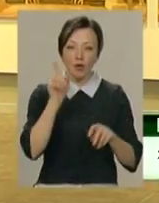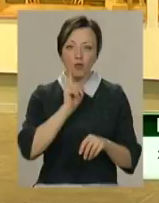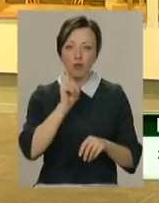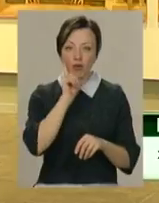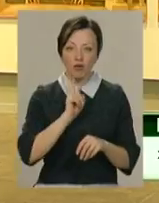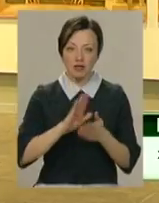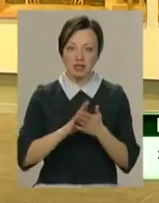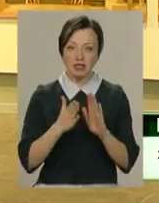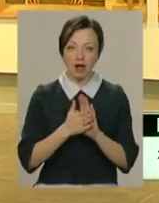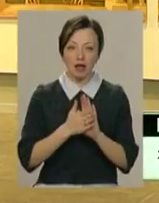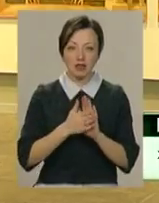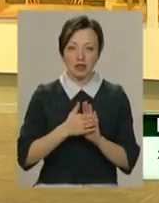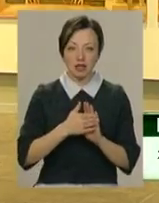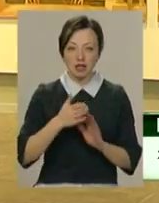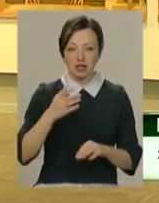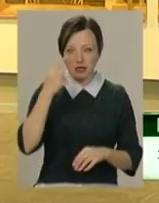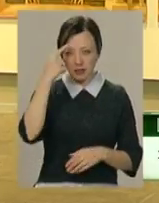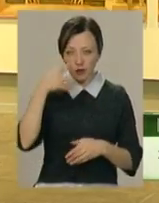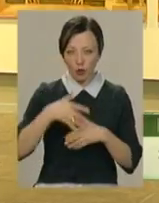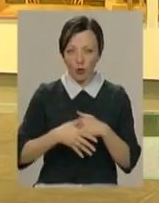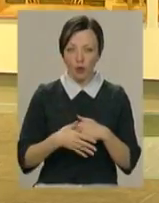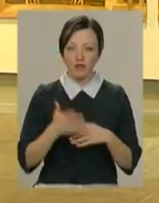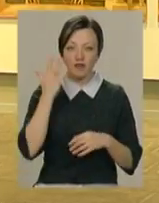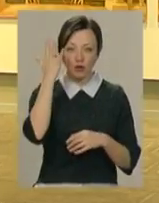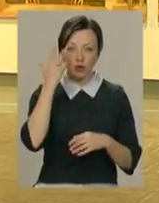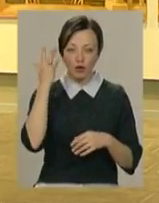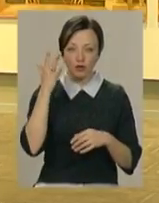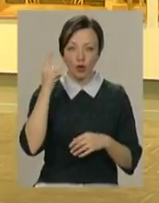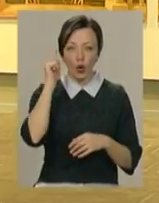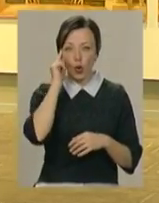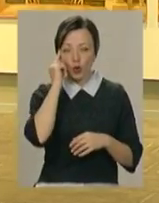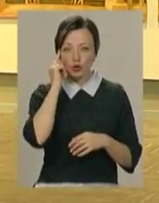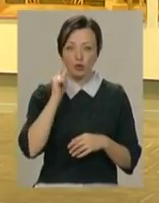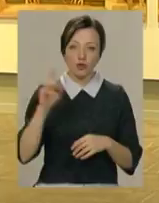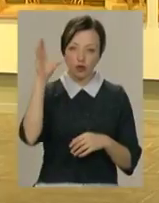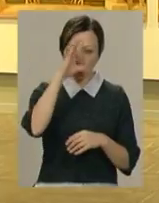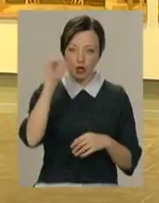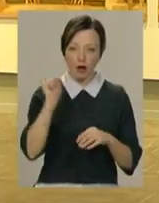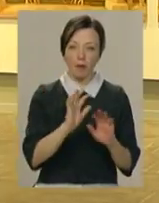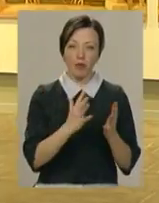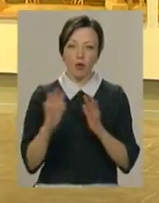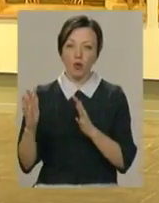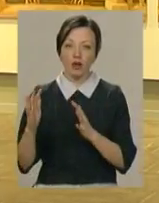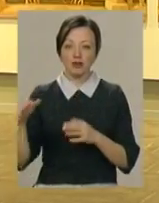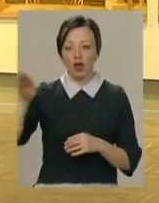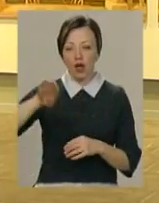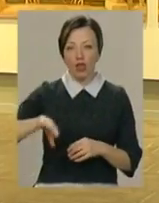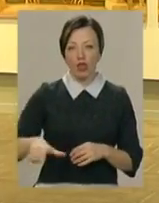умовний такий стан свідомості, стан якогось філософського роздуму під час нічних прогулянок